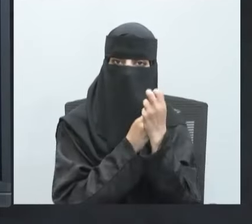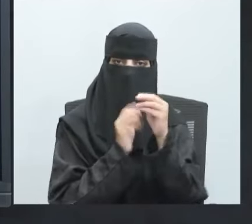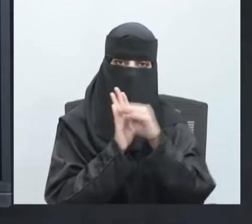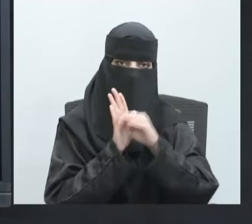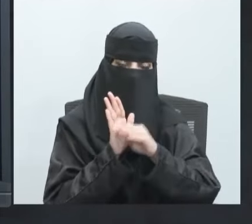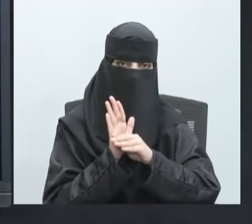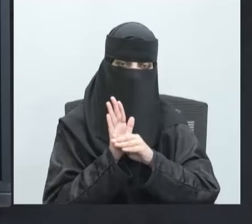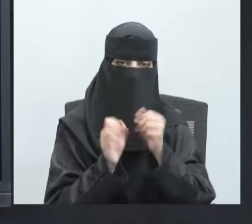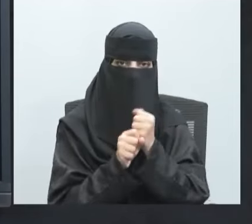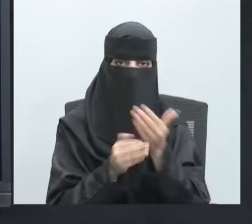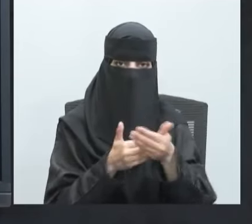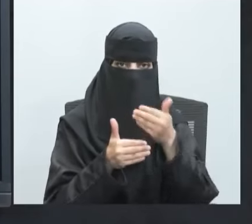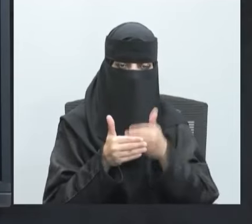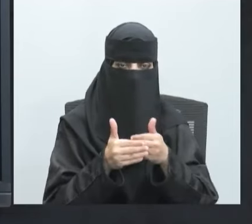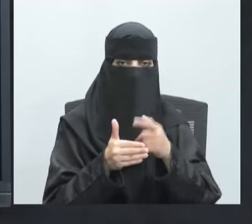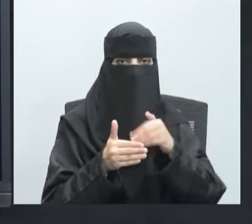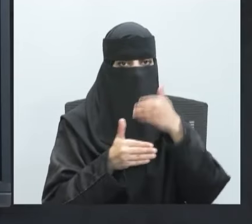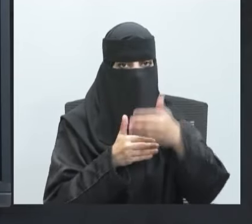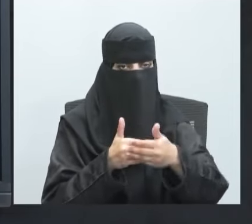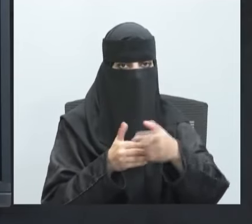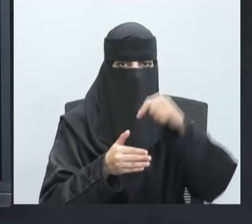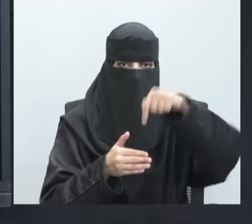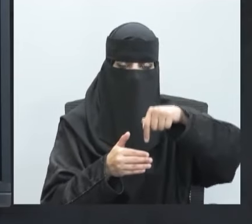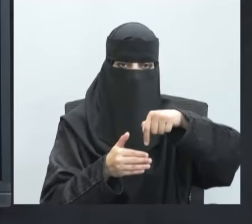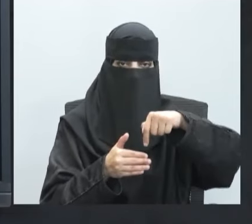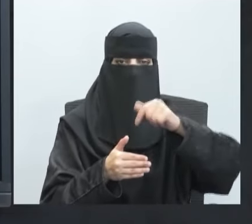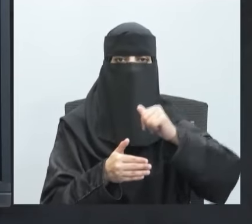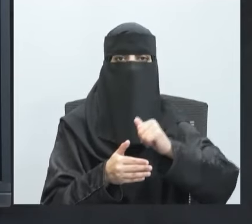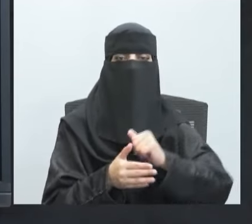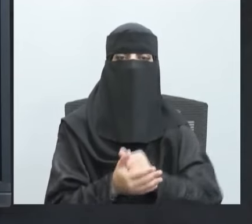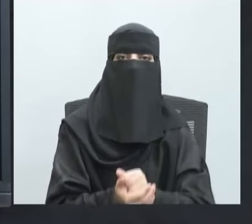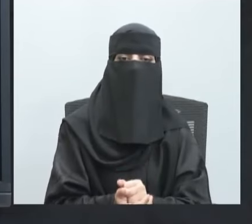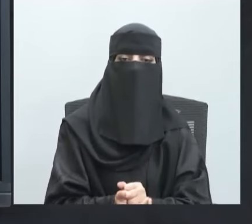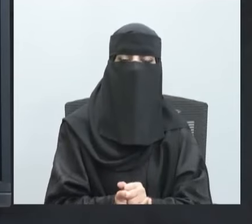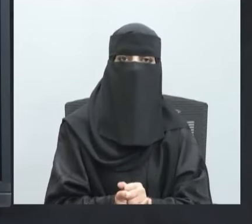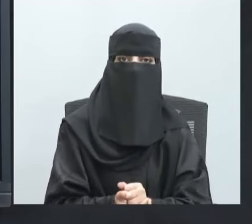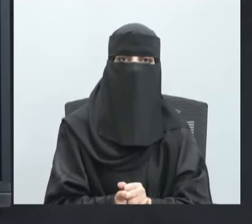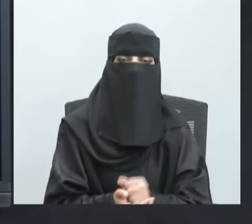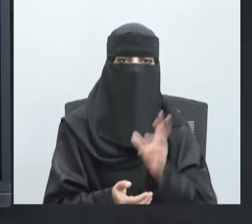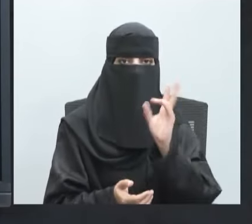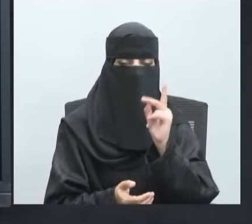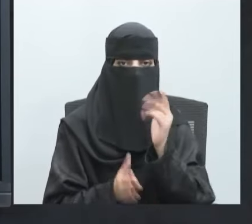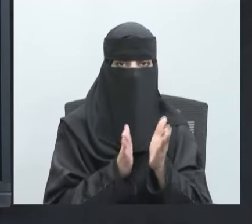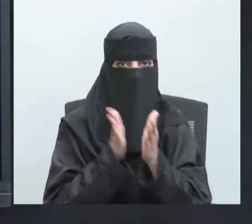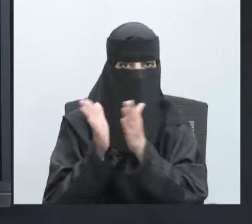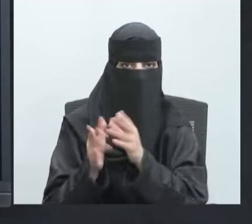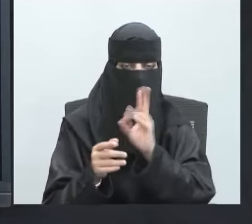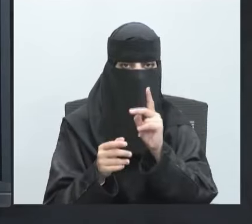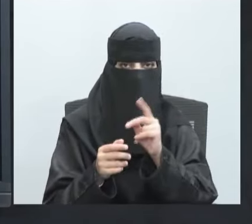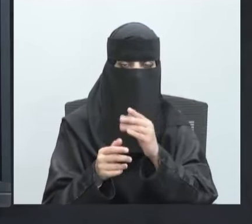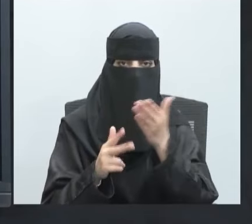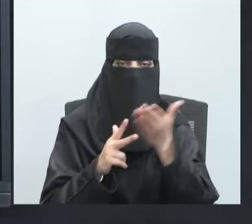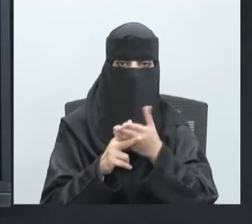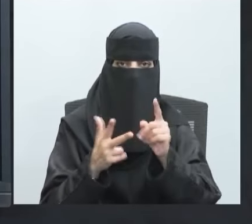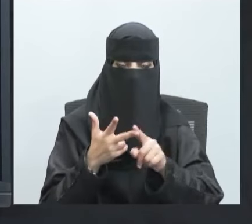تقوم بها قبل الشراء واثناء الشراء وكذلك بعد عمليه الشراء بعد ذلك انتقلنا الى الفصل